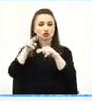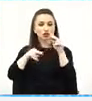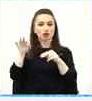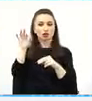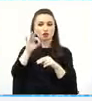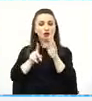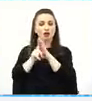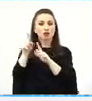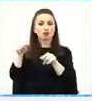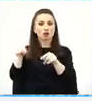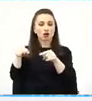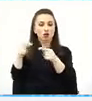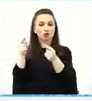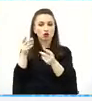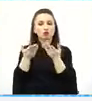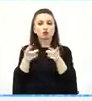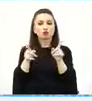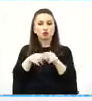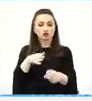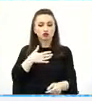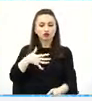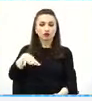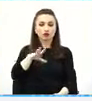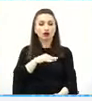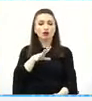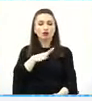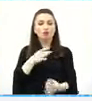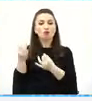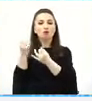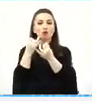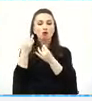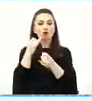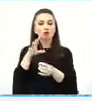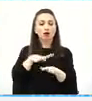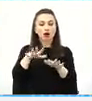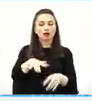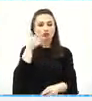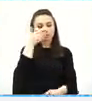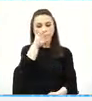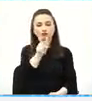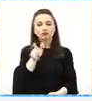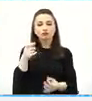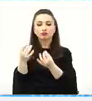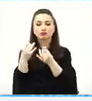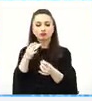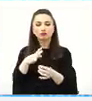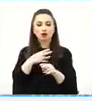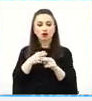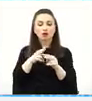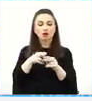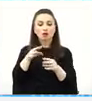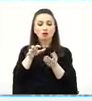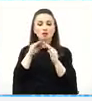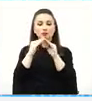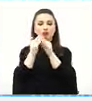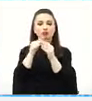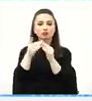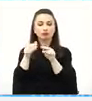მშენებლობის განხორციელება, თუმცა ჩვენ ჰქონდა მოლაპარაკებები ადგილობრივ მოსახლეობასთან და ამ კონკრეტული